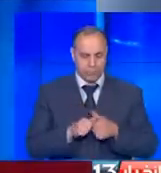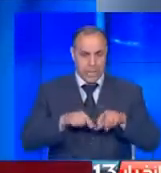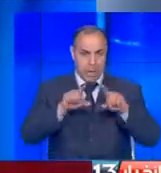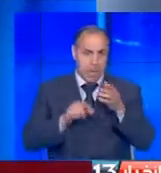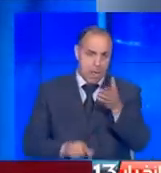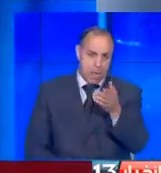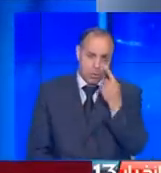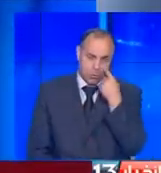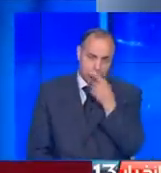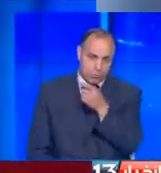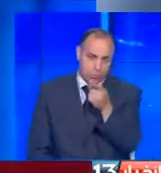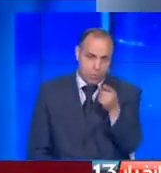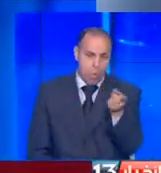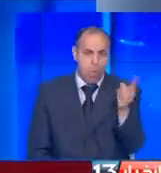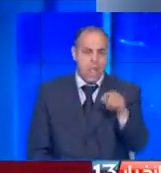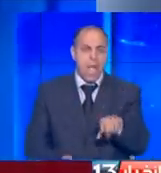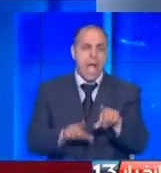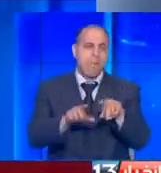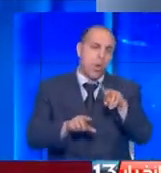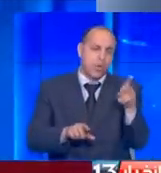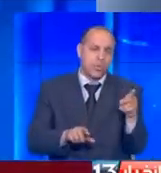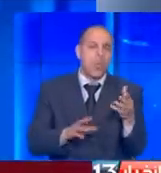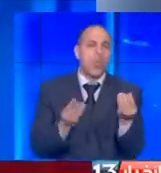وبإمكانكم مشاهدين متابعة هذه النشرة